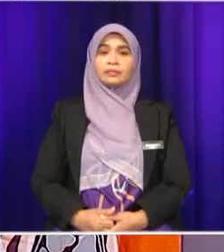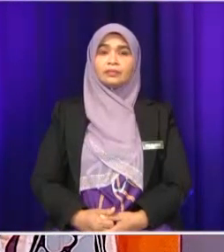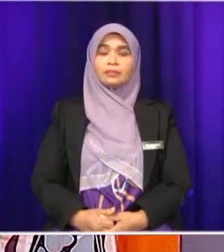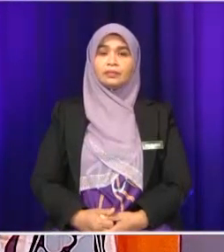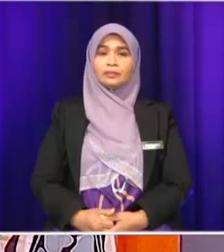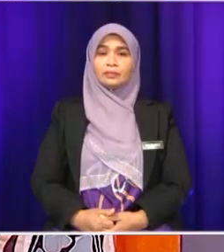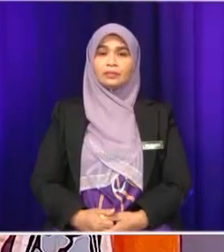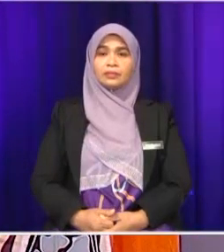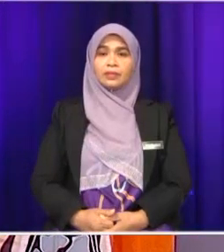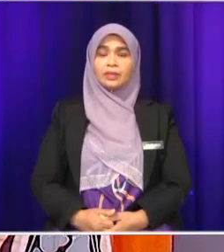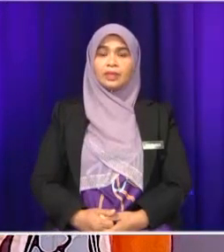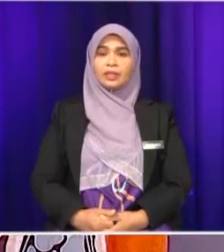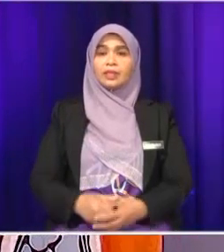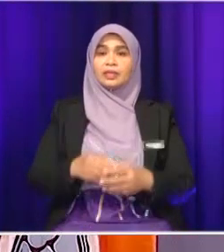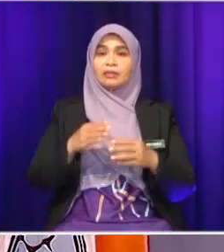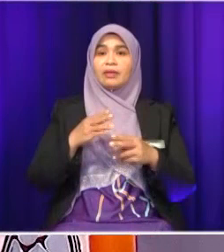jagung